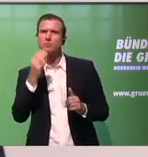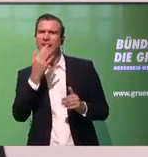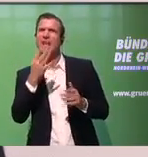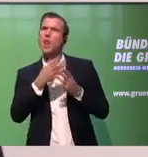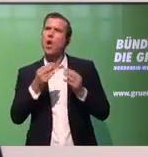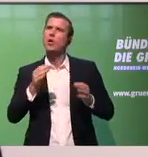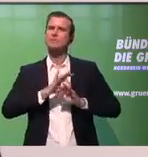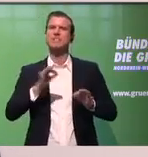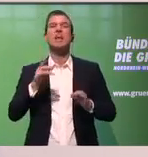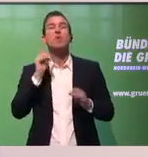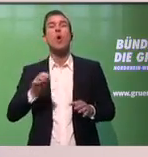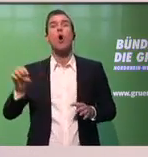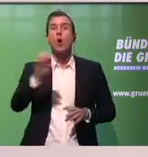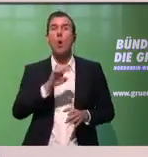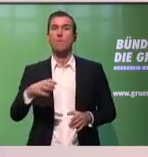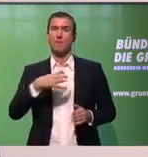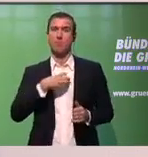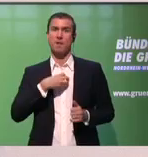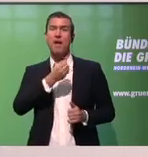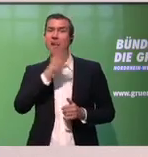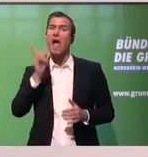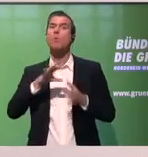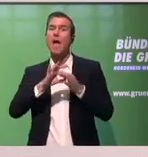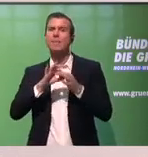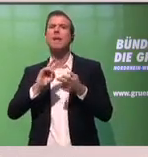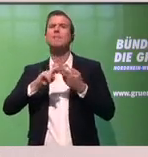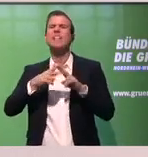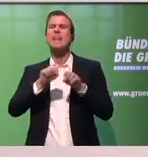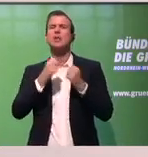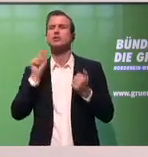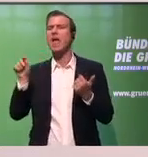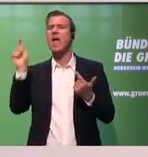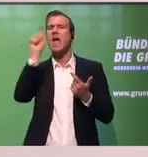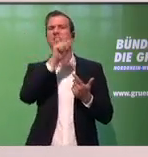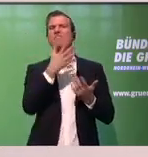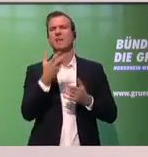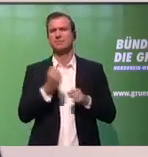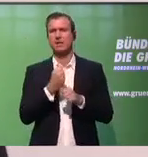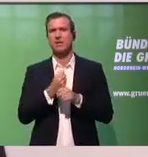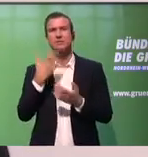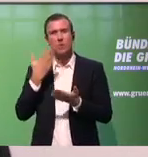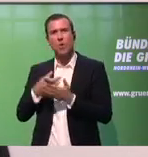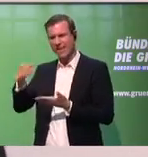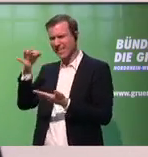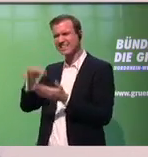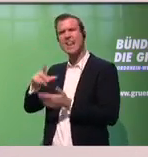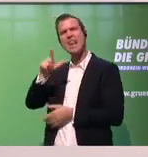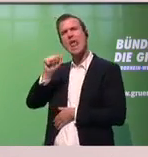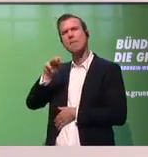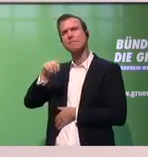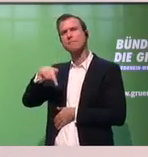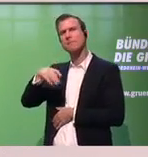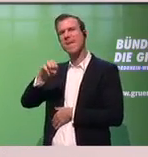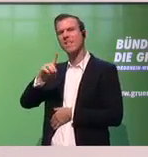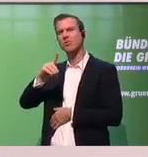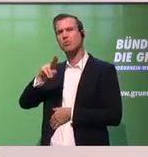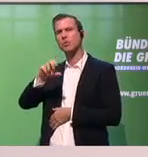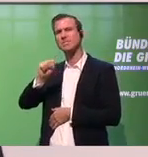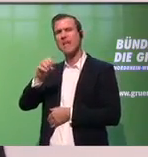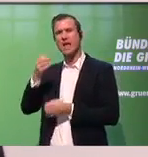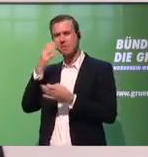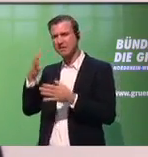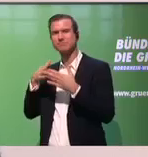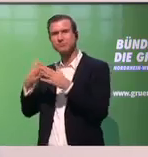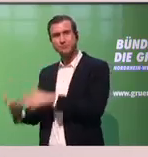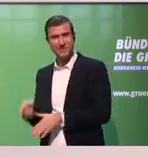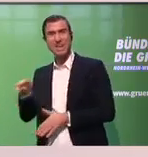Europäischen Union, aber es hängt natürlich auch davon ab, was die Mitgliedstaaten machen. Nach Lampedusa haben wir in hohem Maße versucht, genau